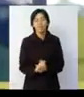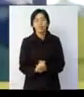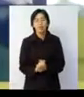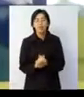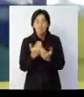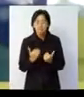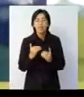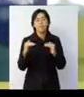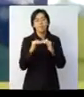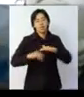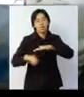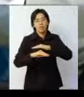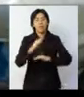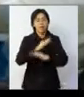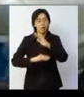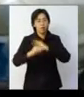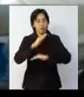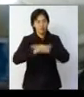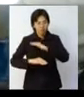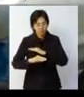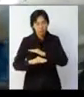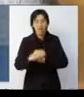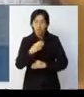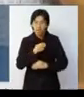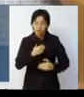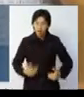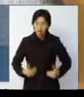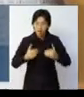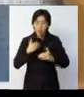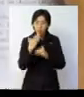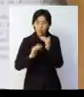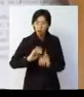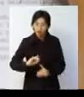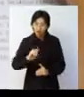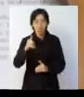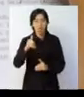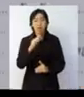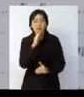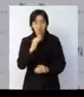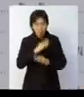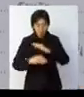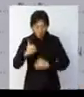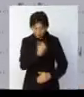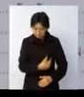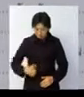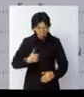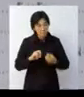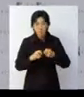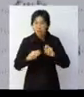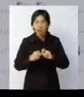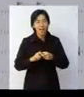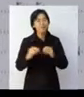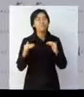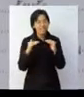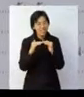เพื่อเป็นหลักประกันสิทธิขั้นพื้นฐานแก่คนพิการที่จะมีคุณภาพชีวิตที่ดีไม่ว่าสภาพร่างกายจะมีข้อจำกัดเพียง